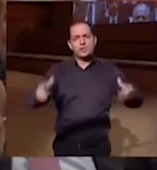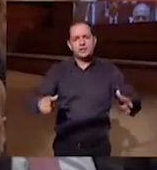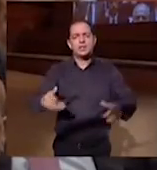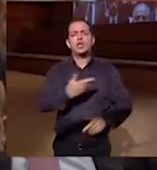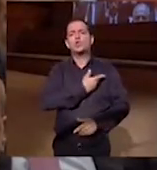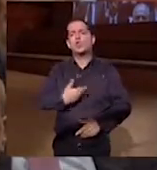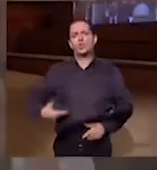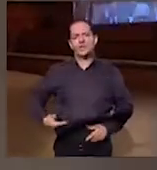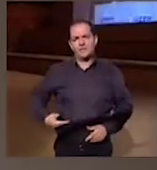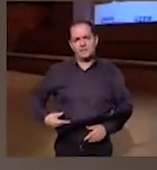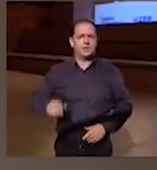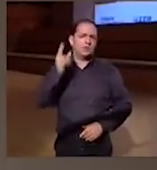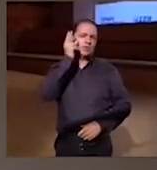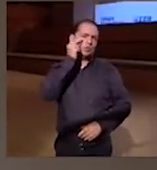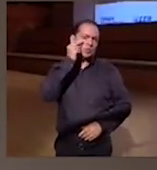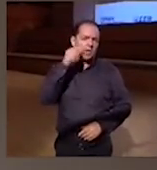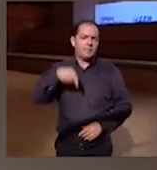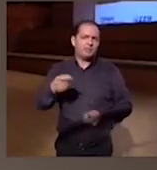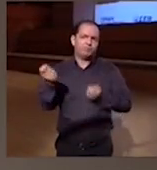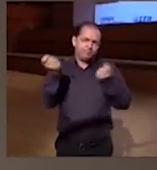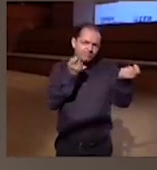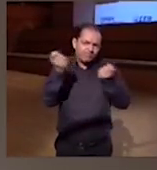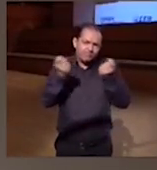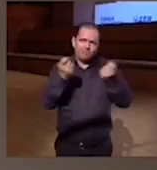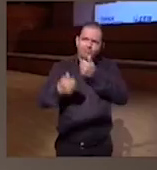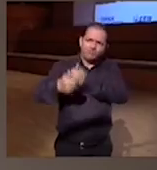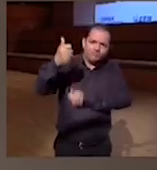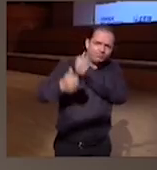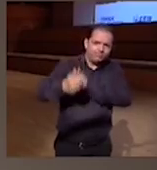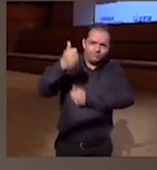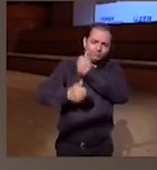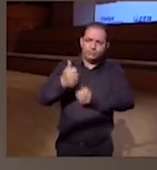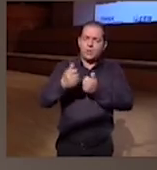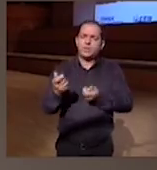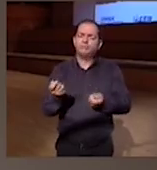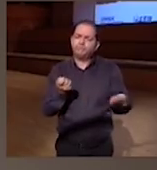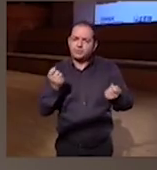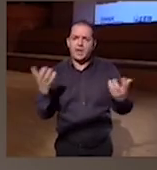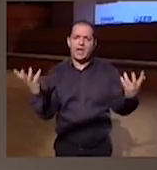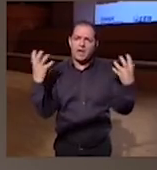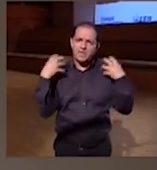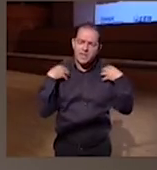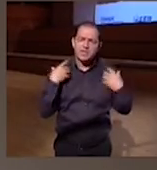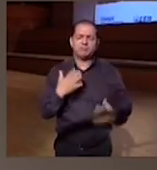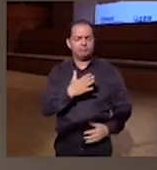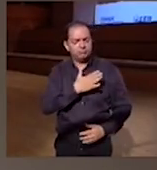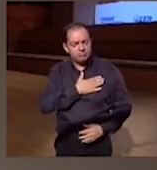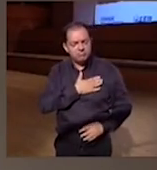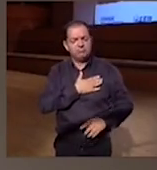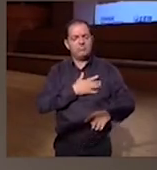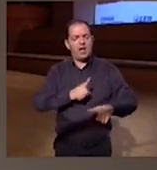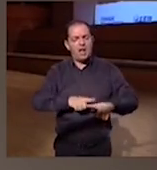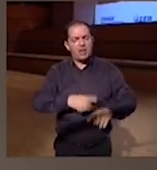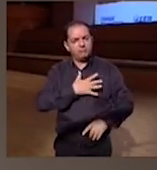διαπραγμάτευση που χειριστήκαμε και συνεχίζουμε να χειριζόμαστε με αίσθημα ευθύνης και πατριωτισμού, αλλά και